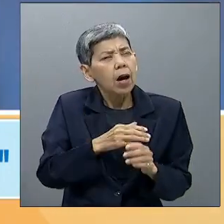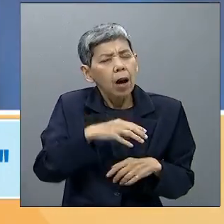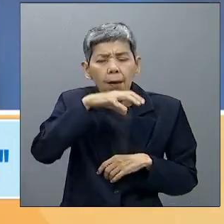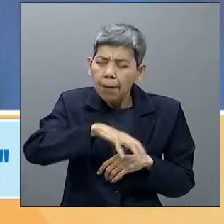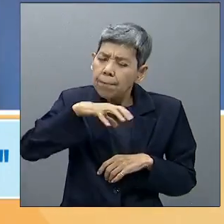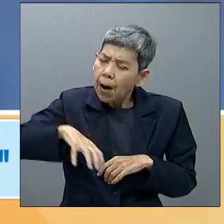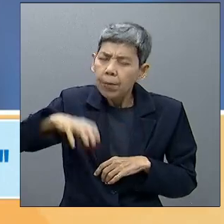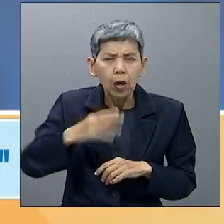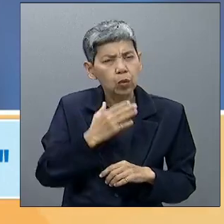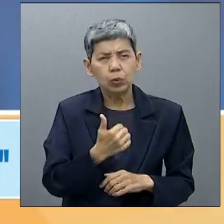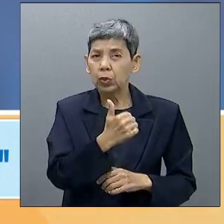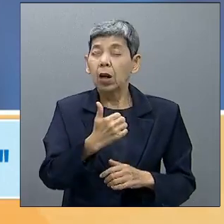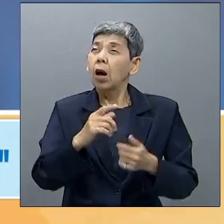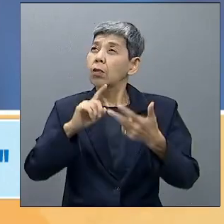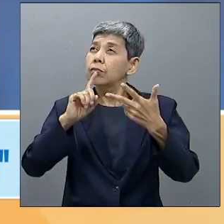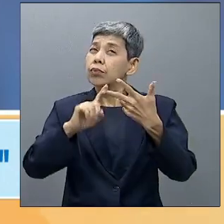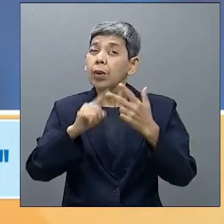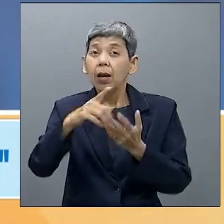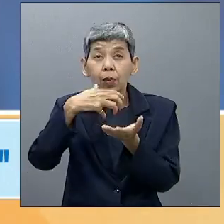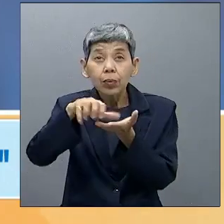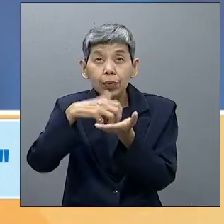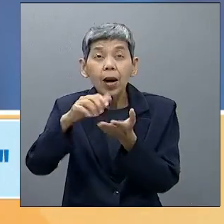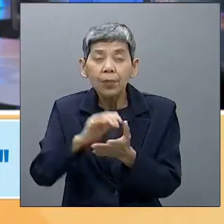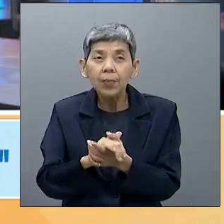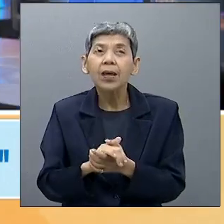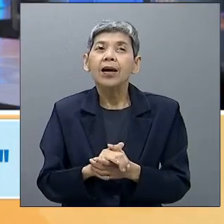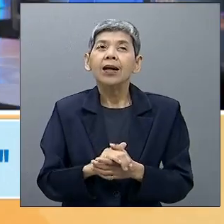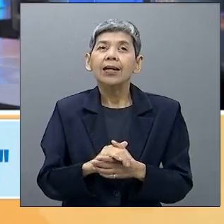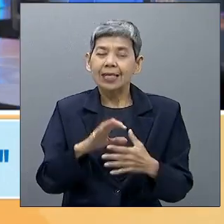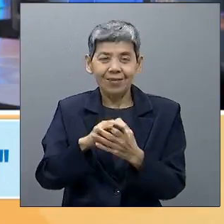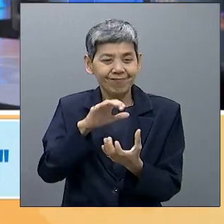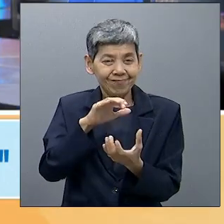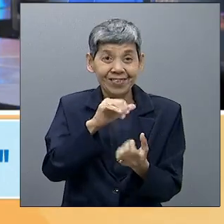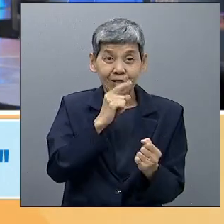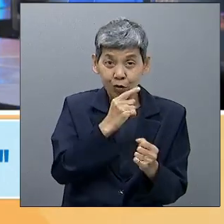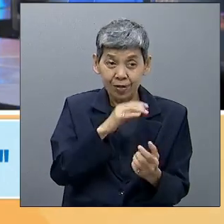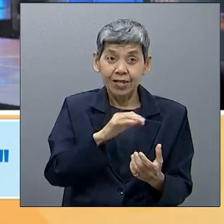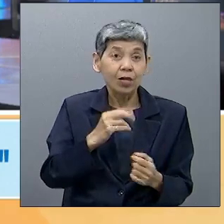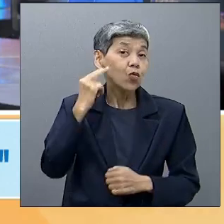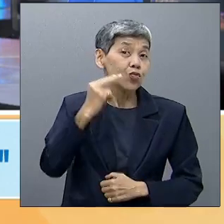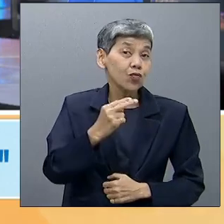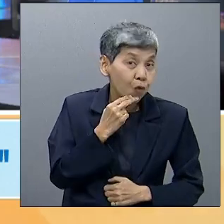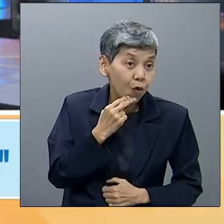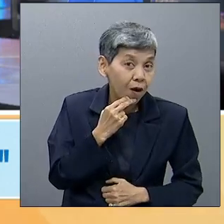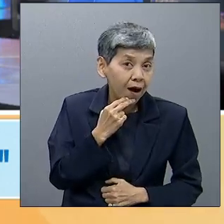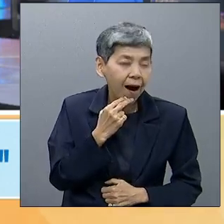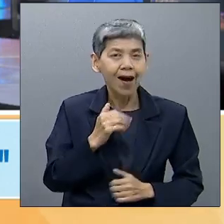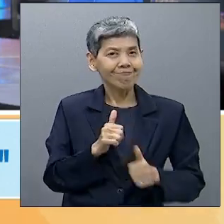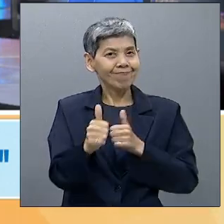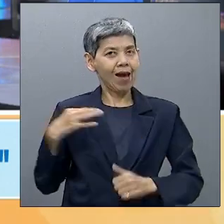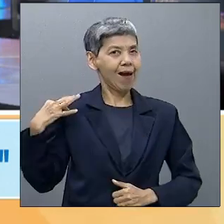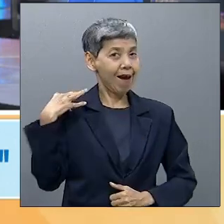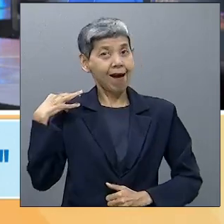ที่น่าชื่นชมแม้กระทั่งเวทีที่คุณปูเป้พูดไปก็คือเวที Miss กับ Miss Deaf Thailand อันนี้ก็เป็น